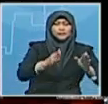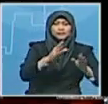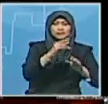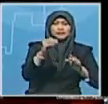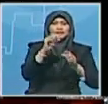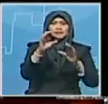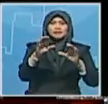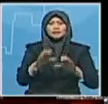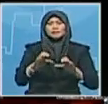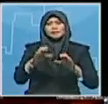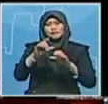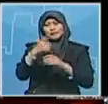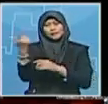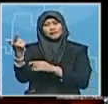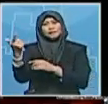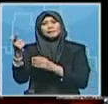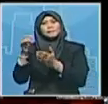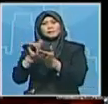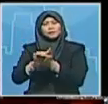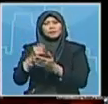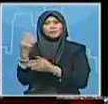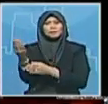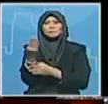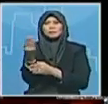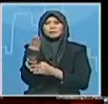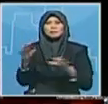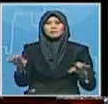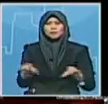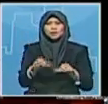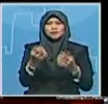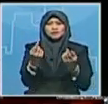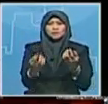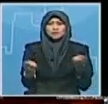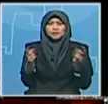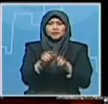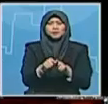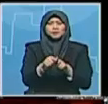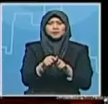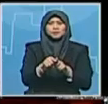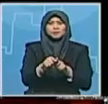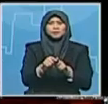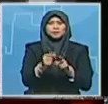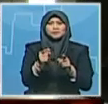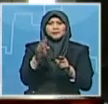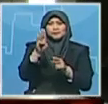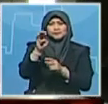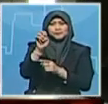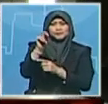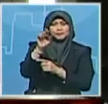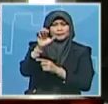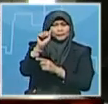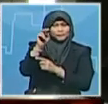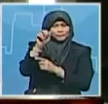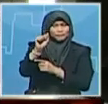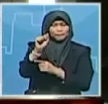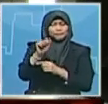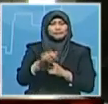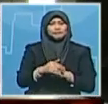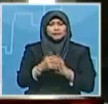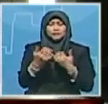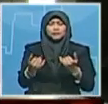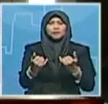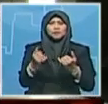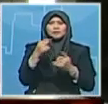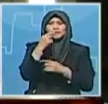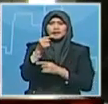jalan-jalan alternatif. Ini yang kita laksanakan setiap kali berlakunya bencana. Jadi itu, kini saya digambarkan jenamanya